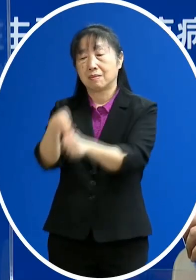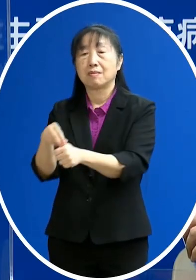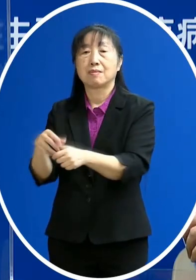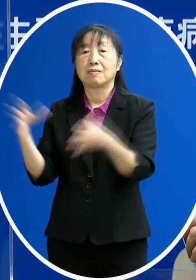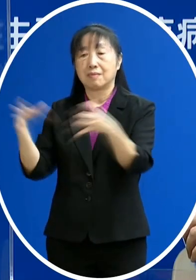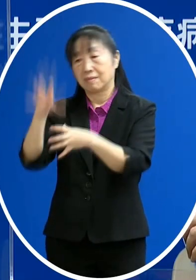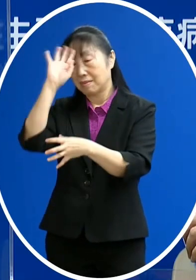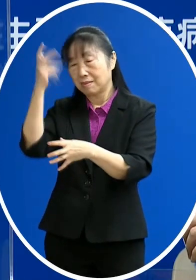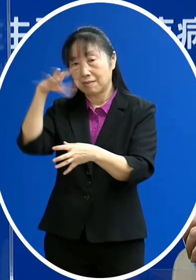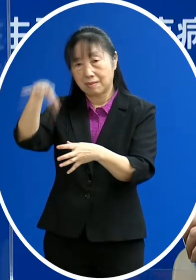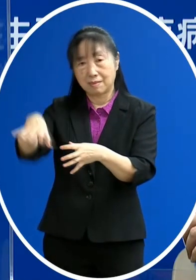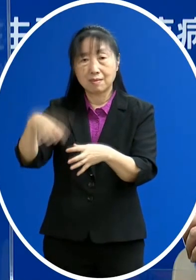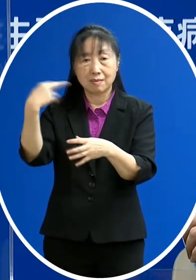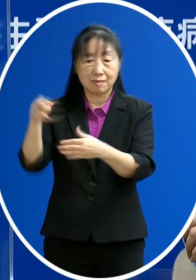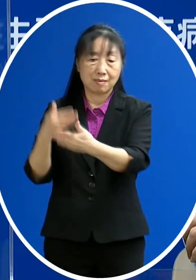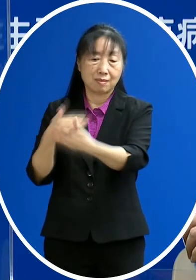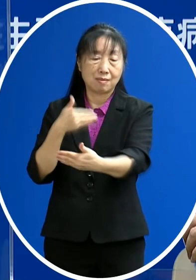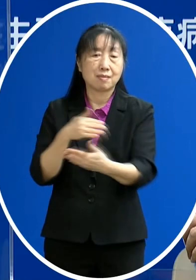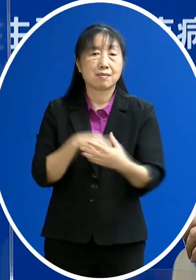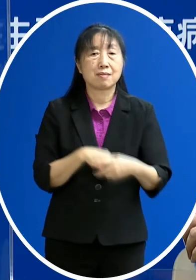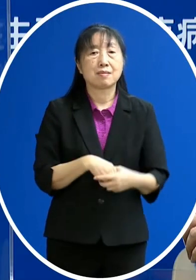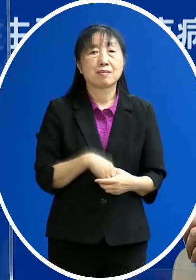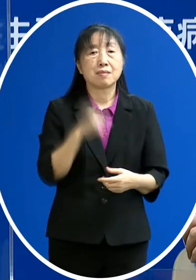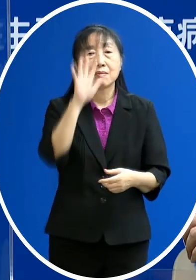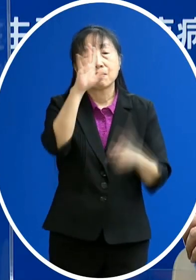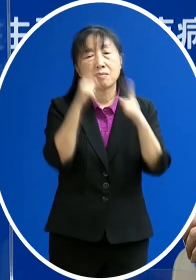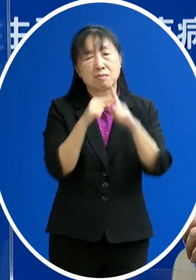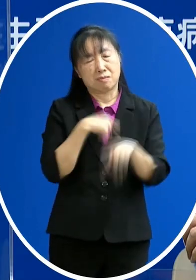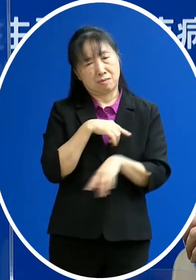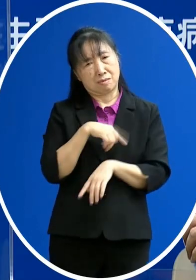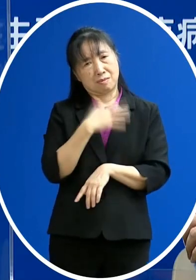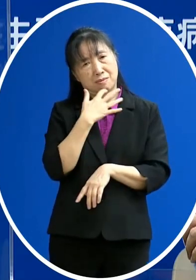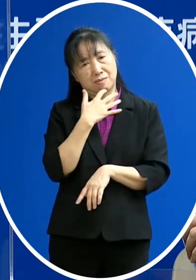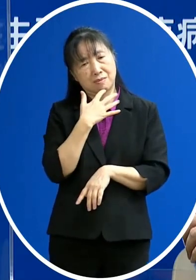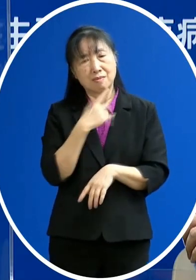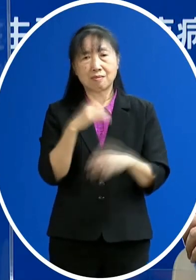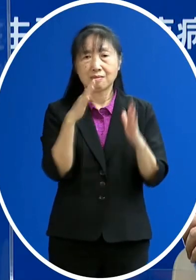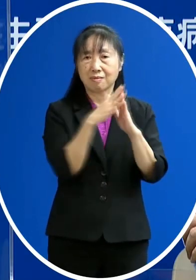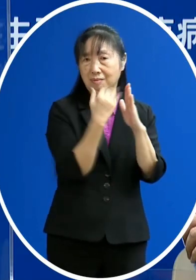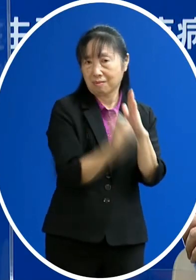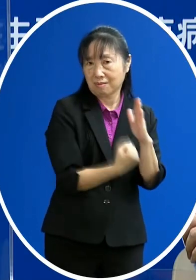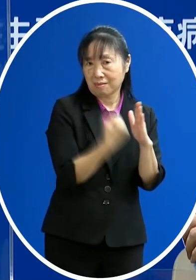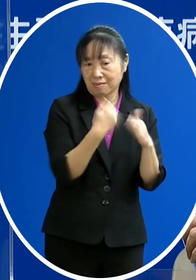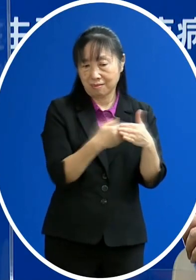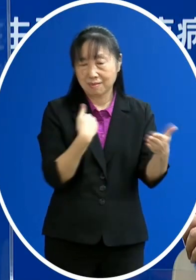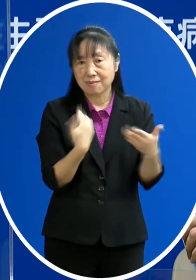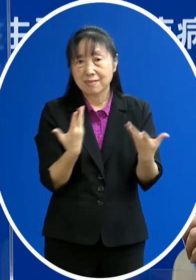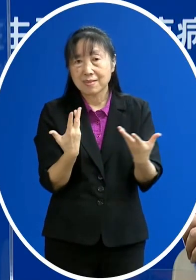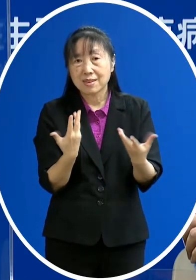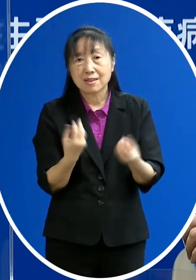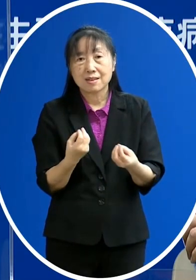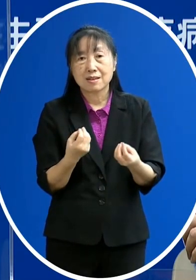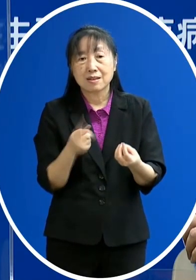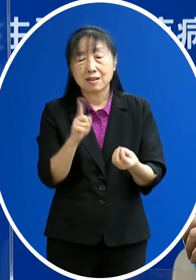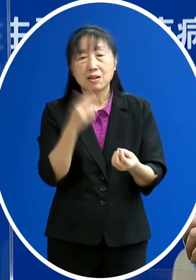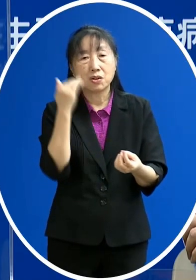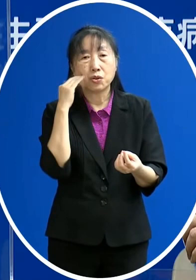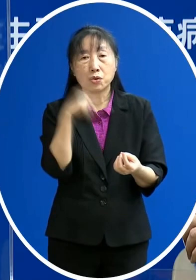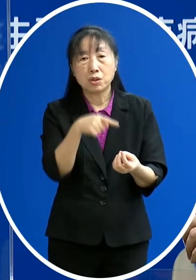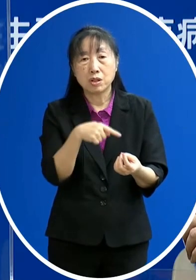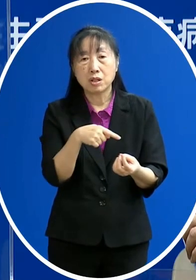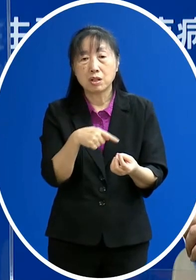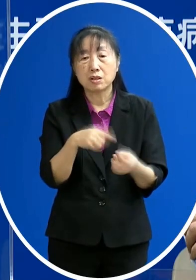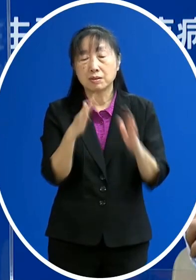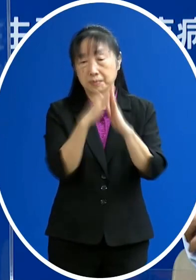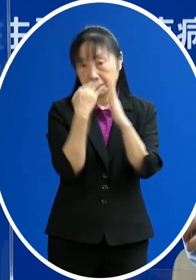来做隔离。好，哦，那当然有些人会问，就是说在居家隔离上前也跟大家报告，它比居家检